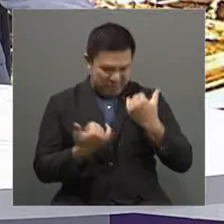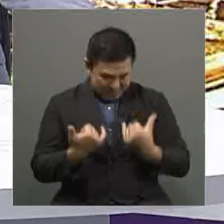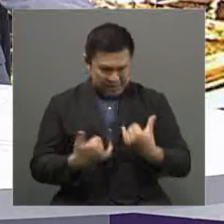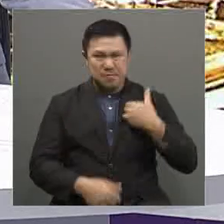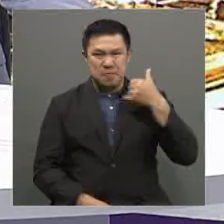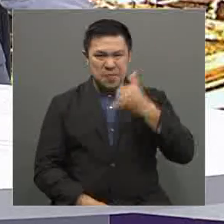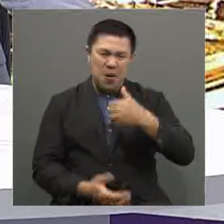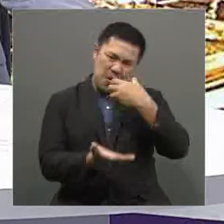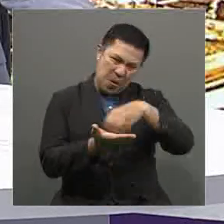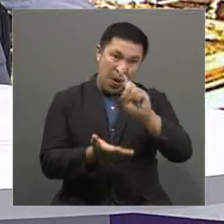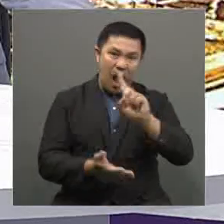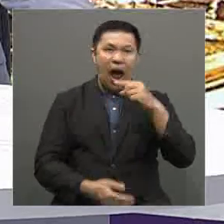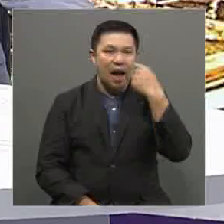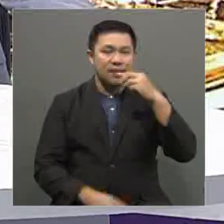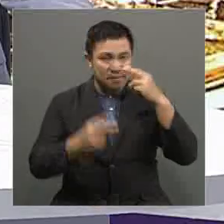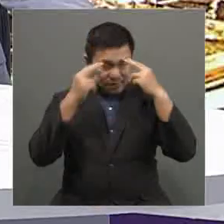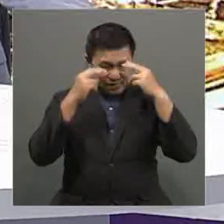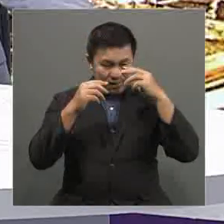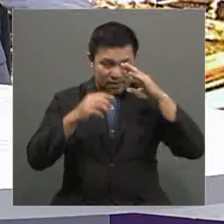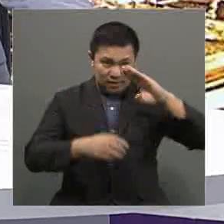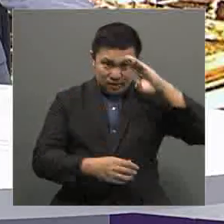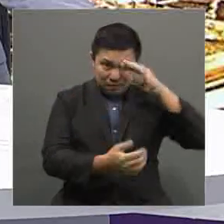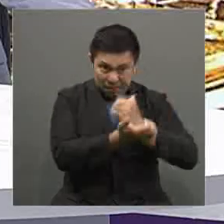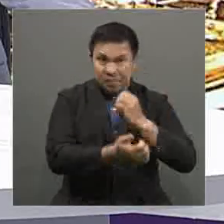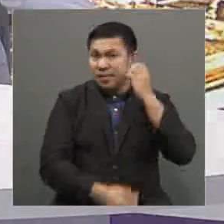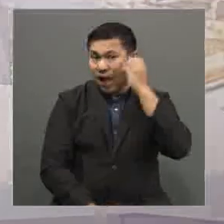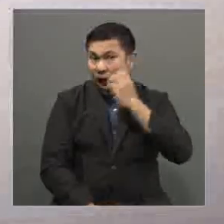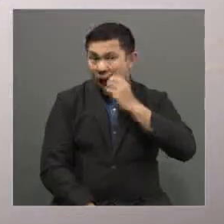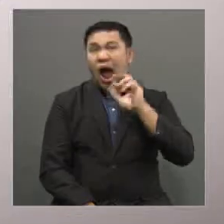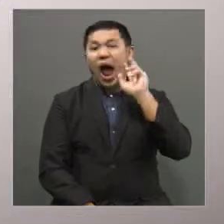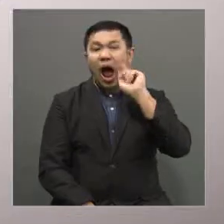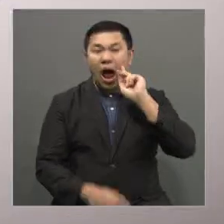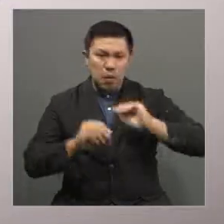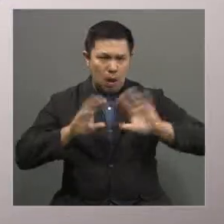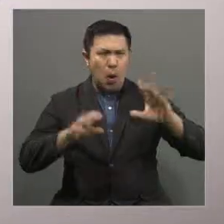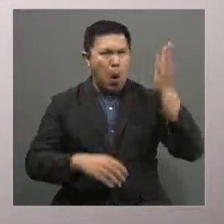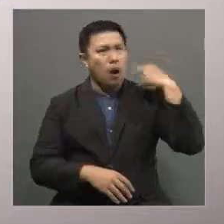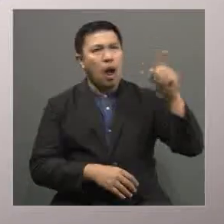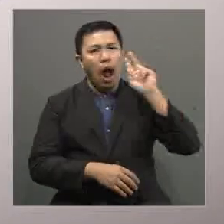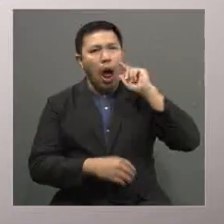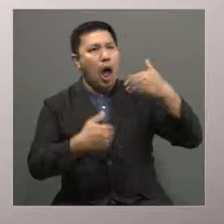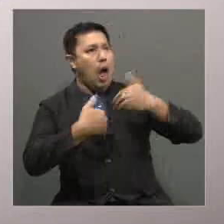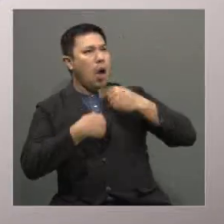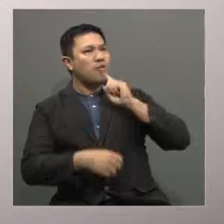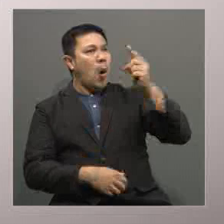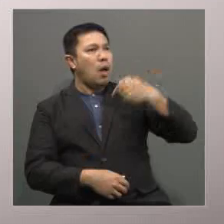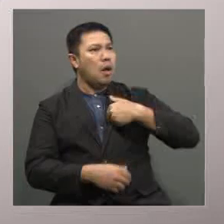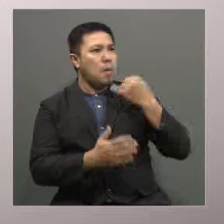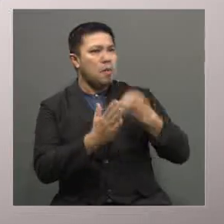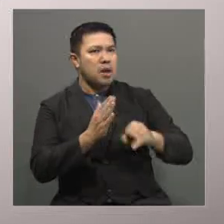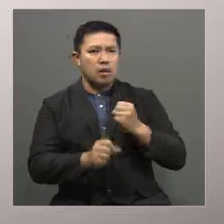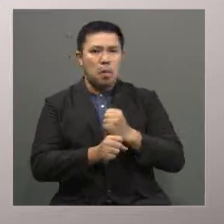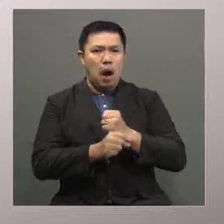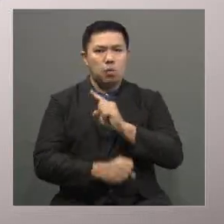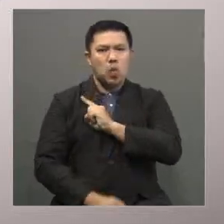ตำรวจแห่งชาติค่ะวันนี้แถลงข่าวชี้แจงนะคะหลังจากที่มีกระแสข่าวว่าตัวท่านเนี่ยถูกแจ้งข้อหาตามมาตรา 157ละเว้นการ